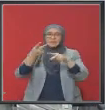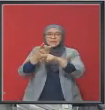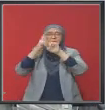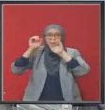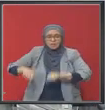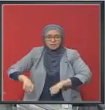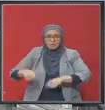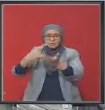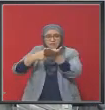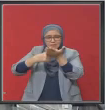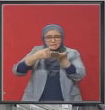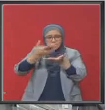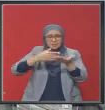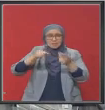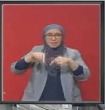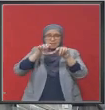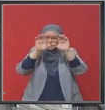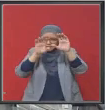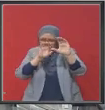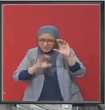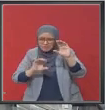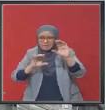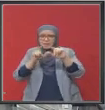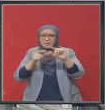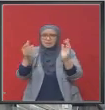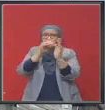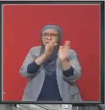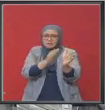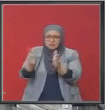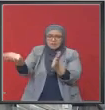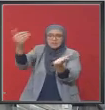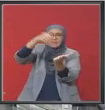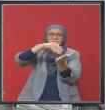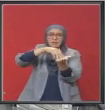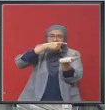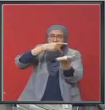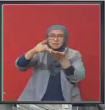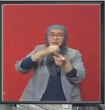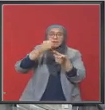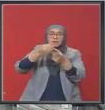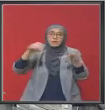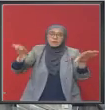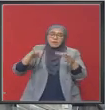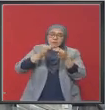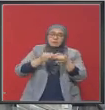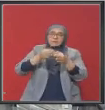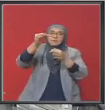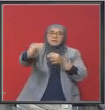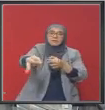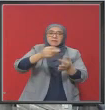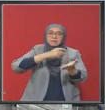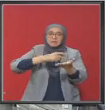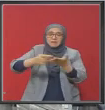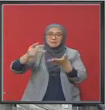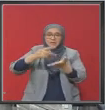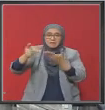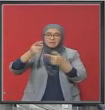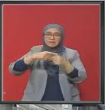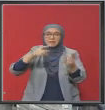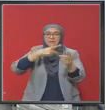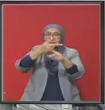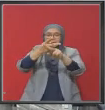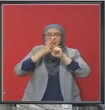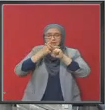smule bayaran banyak pinjaman sehingga umun ampuh tahun ataupun membuat penangguhan pembayaran banyak pinjaman sehingga